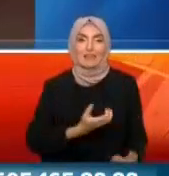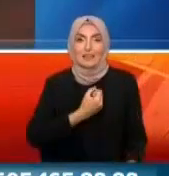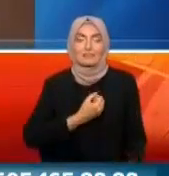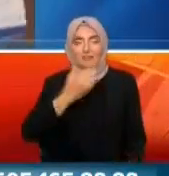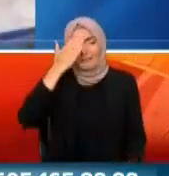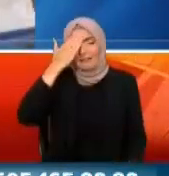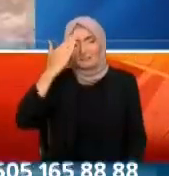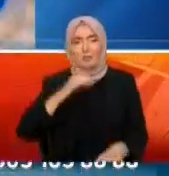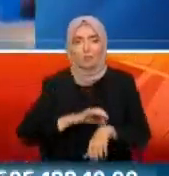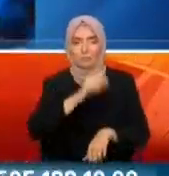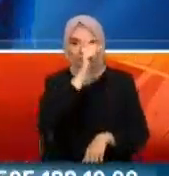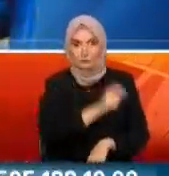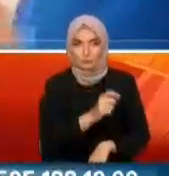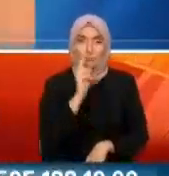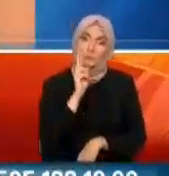kurtarıldı.